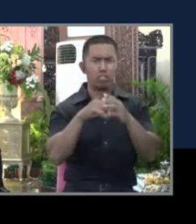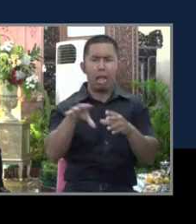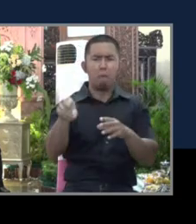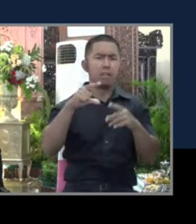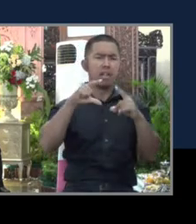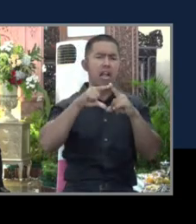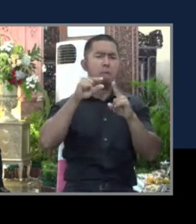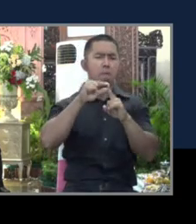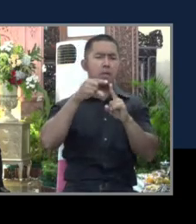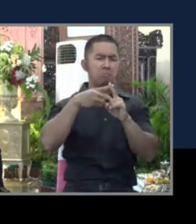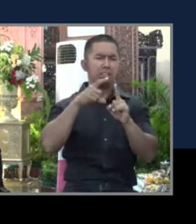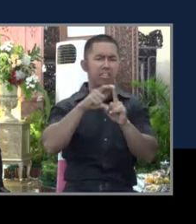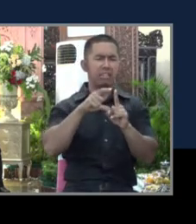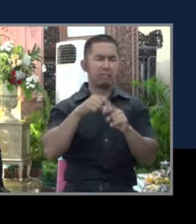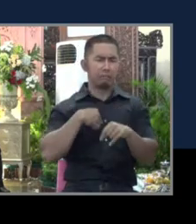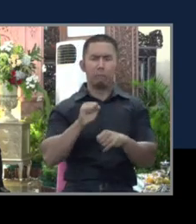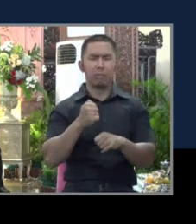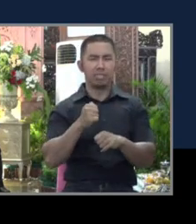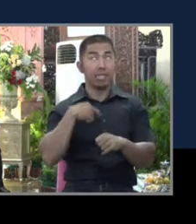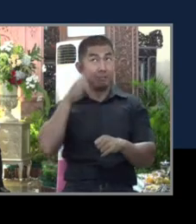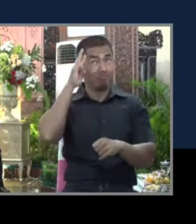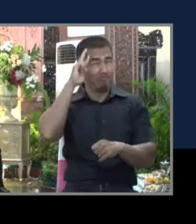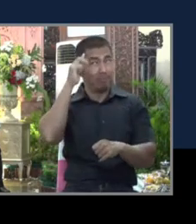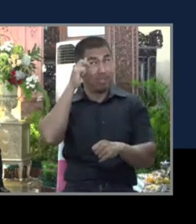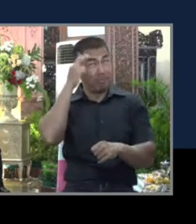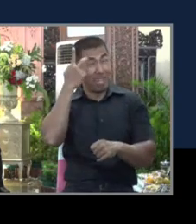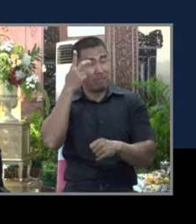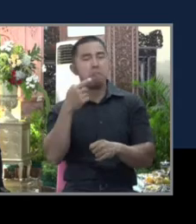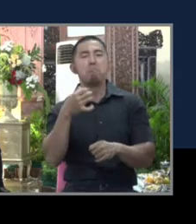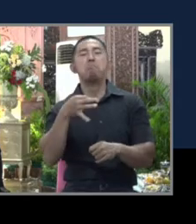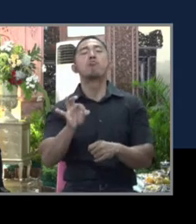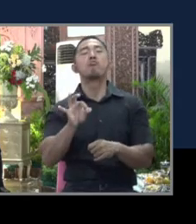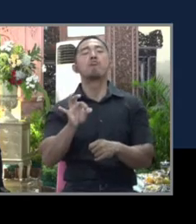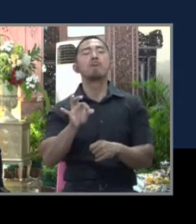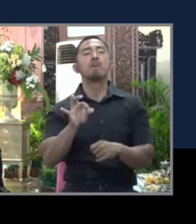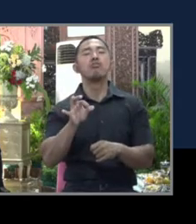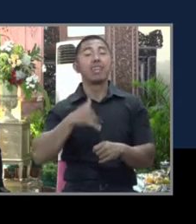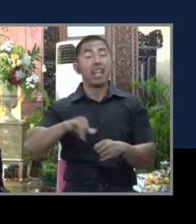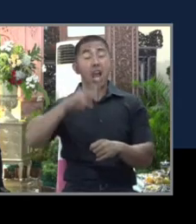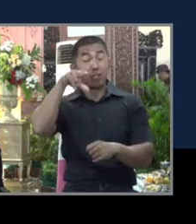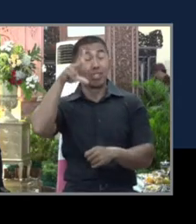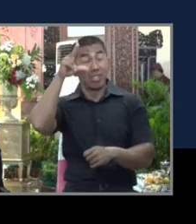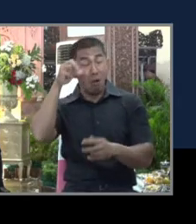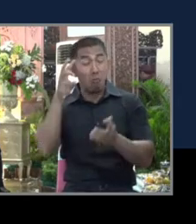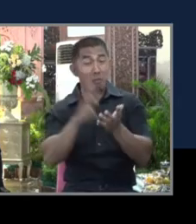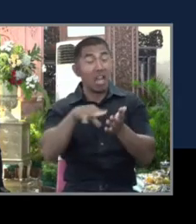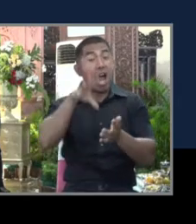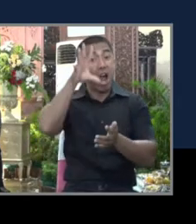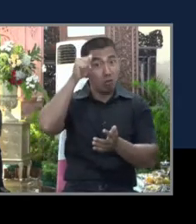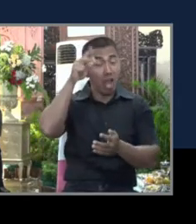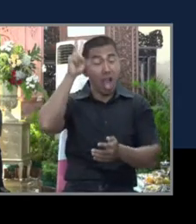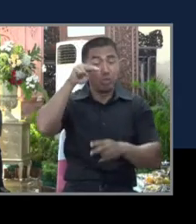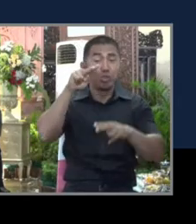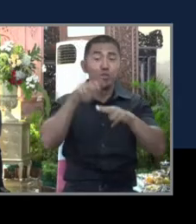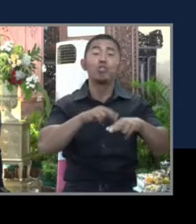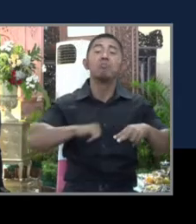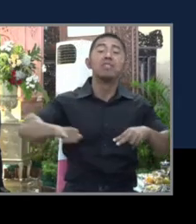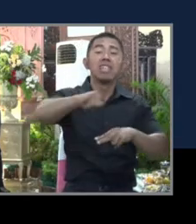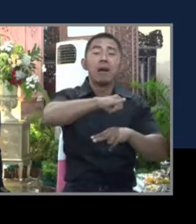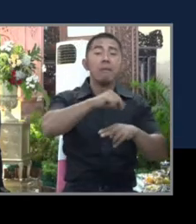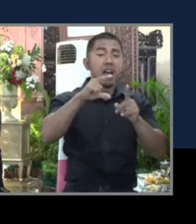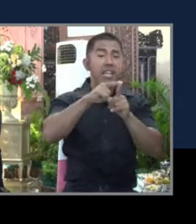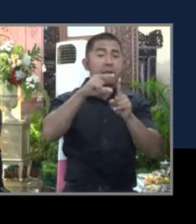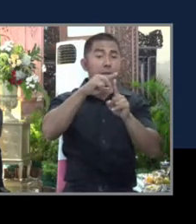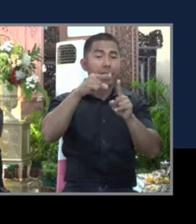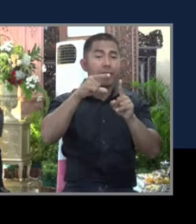baru. Paradigma baru. Persoalannya, kita harus tahu soal itu, kita mengerti soal itu, kita harus duduk bersama DPRD